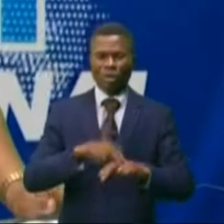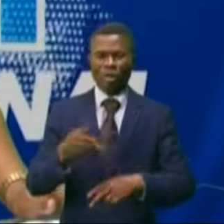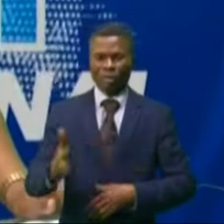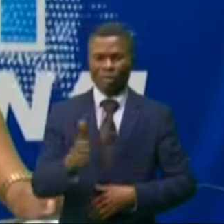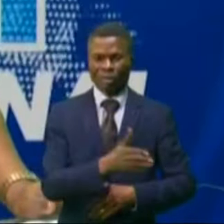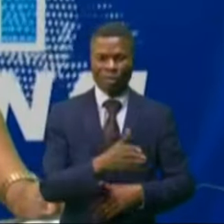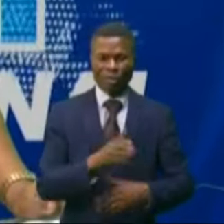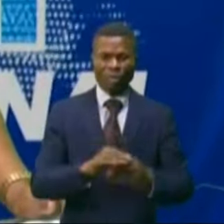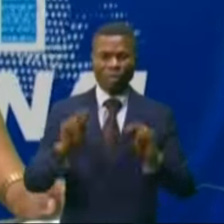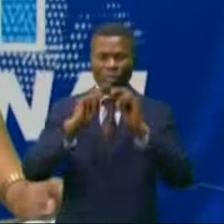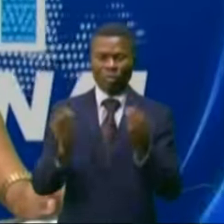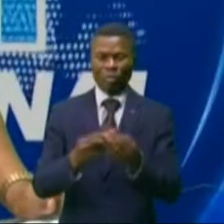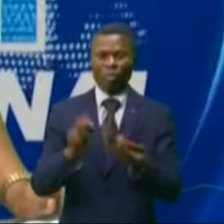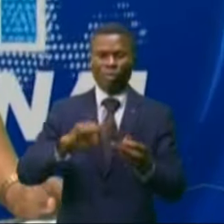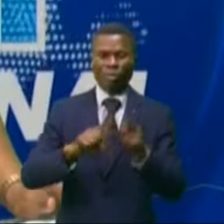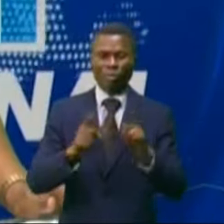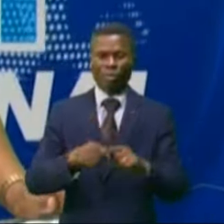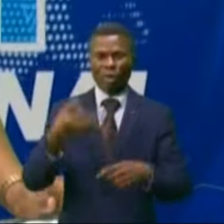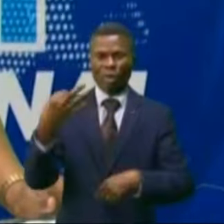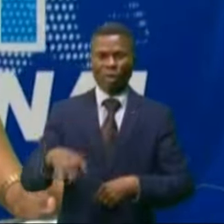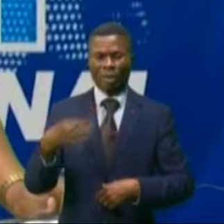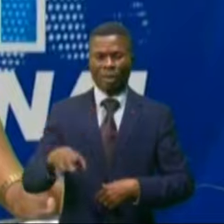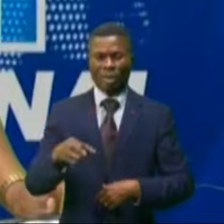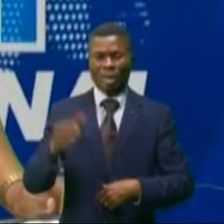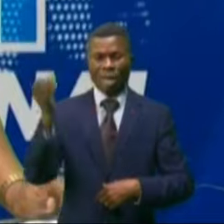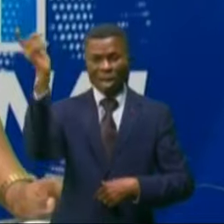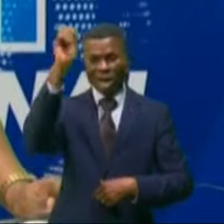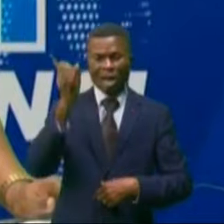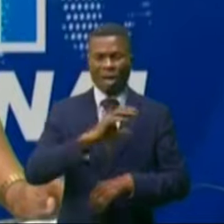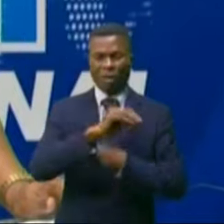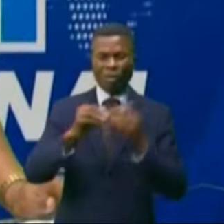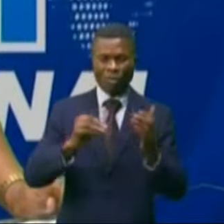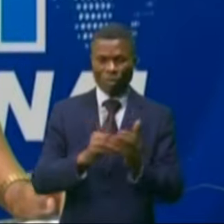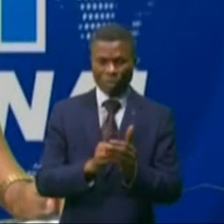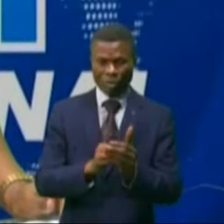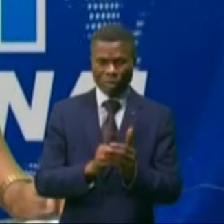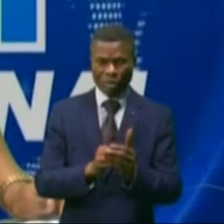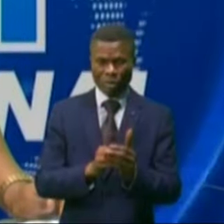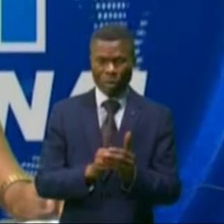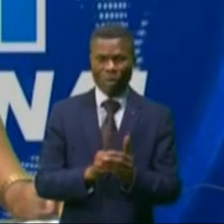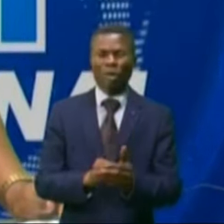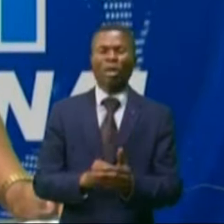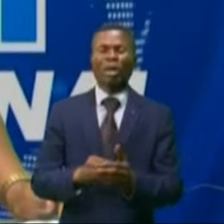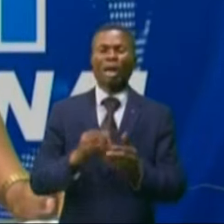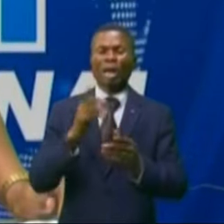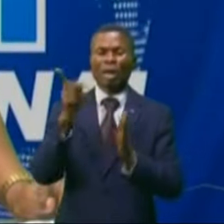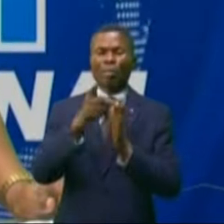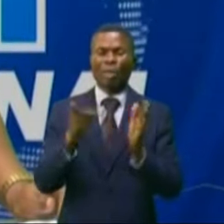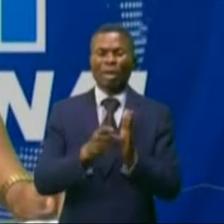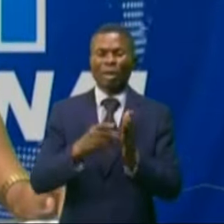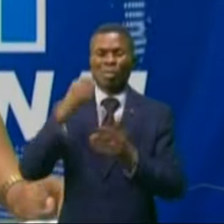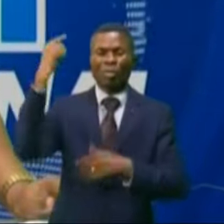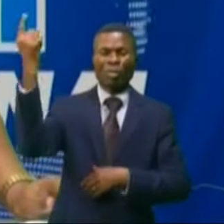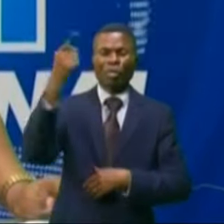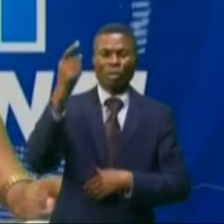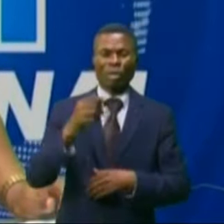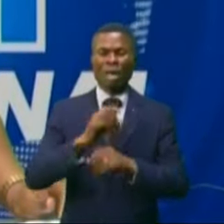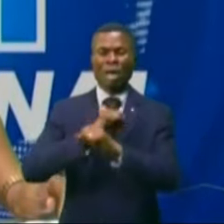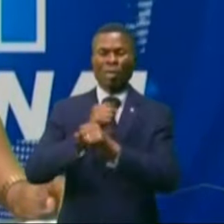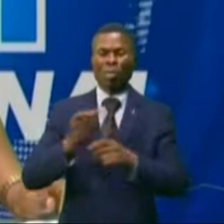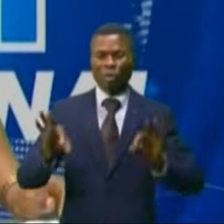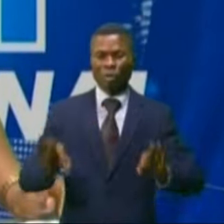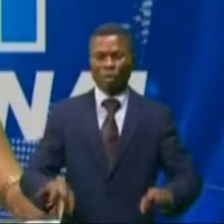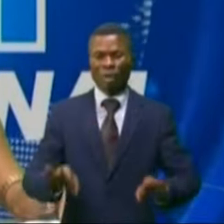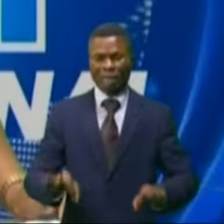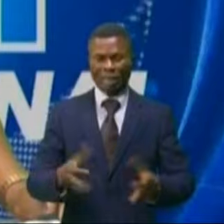Le groupe d'amitié France-Afrique centrale réaffirme le principe universel de l'intégrité du territoire. Des